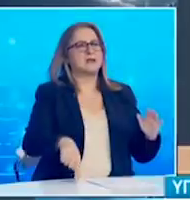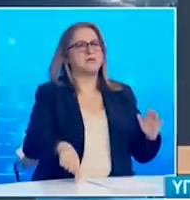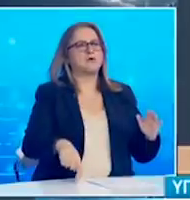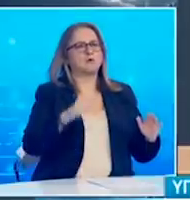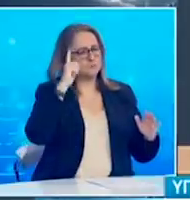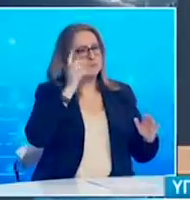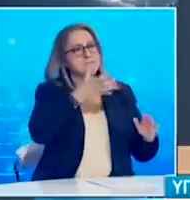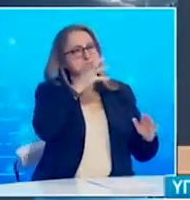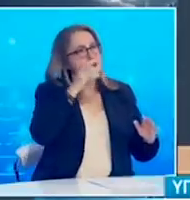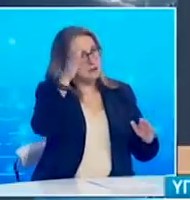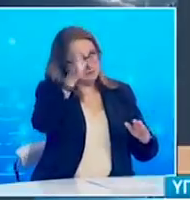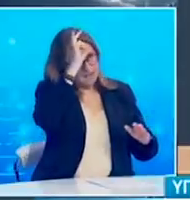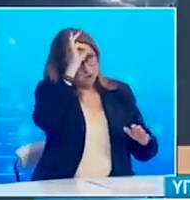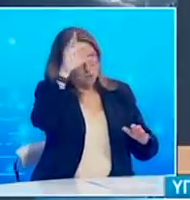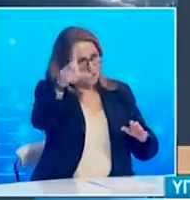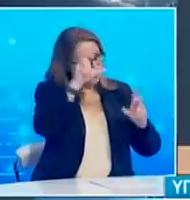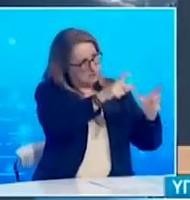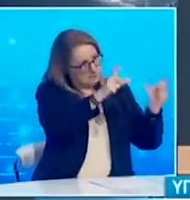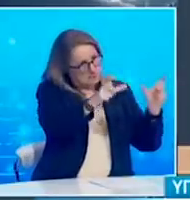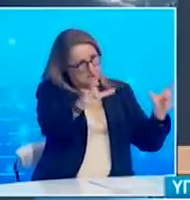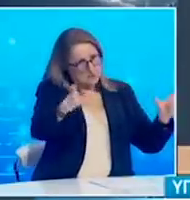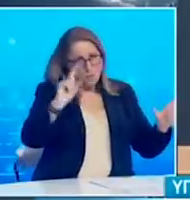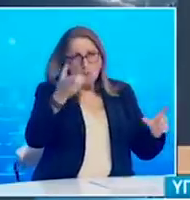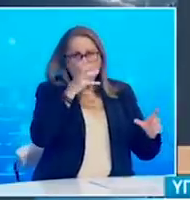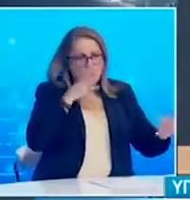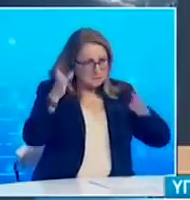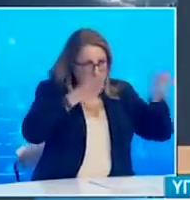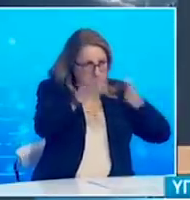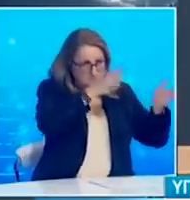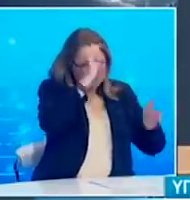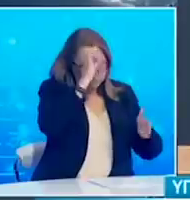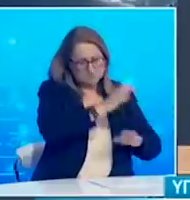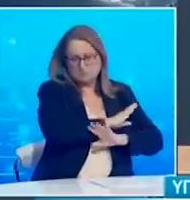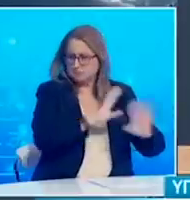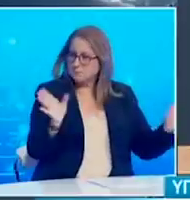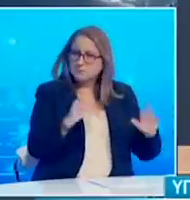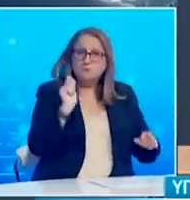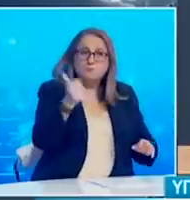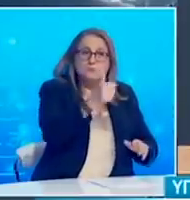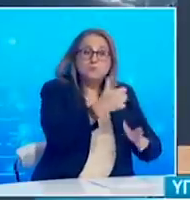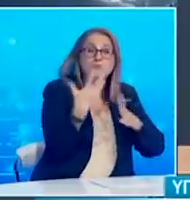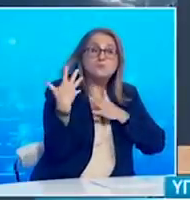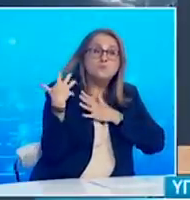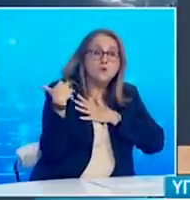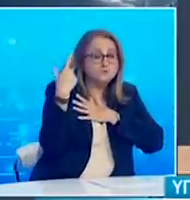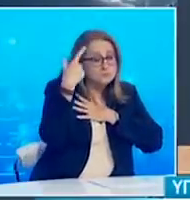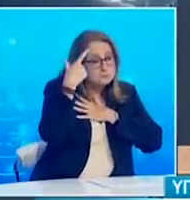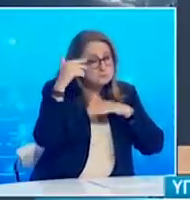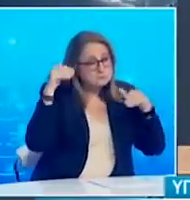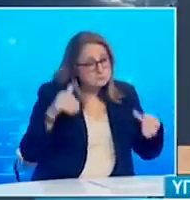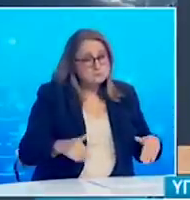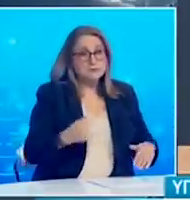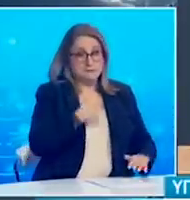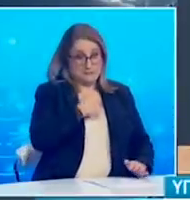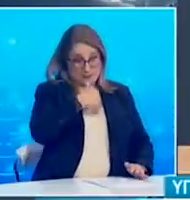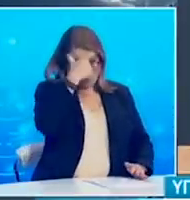μπαρ, σε κάθε περιοχή πρέπει να υπάρχει και ένας αστυνομικός. Άρα υπάρχει ζήτημα εκεί ατομικής ευθύνης, όλοι να εφαρμόζουμε τα μέτρα. Και εγώ είμαι πολύ